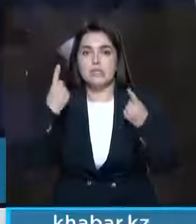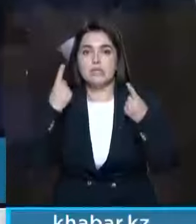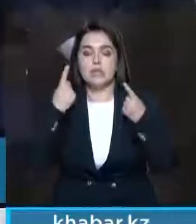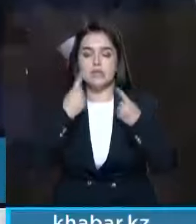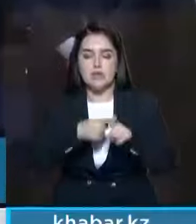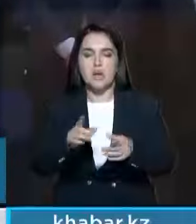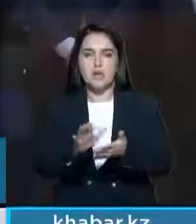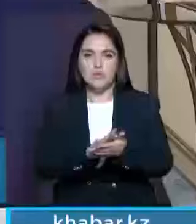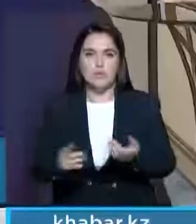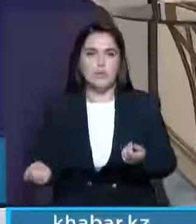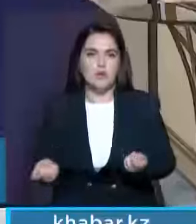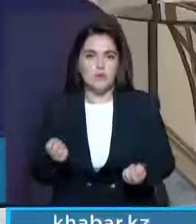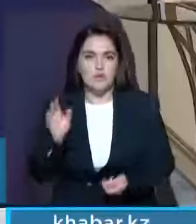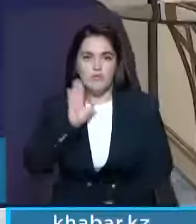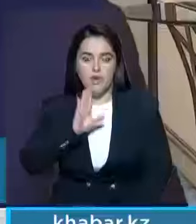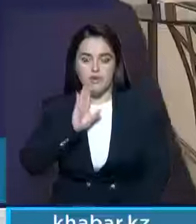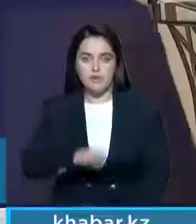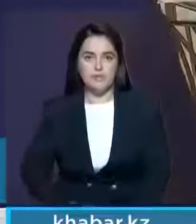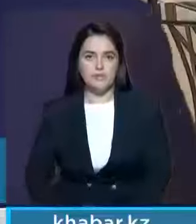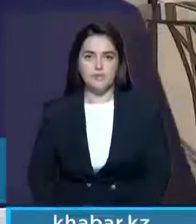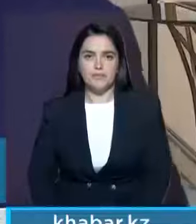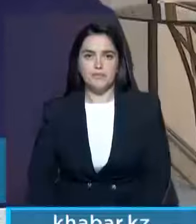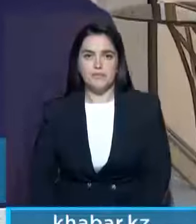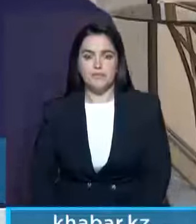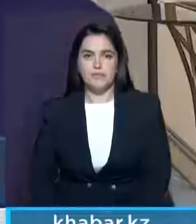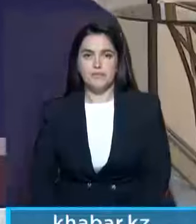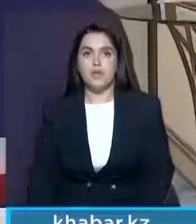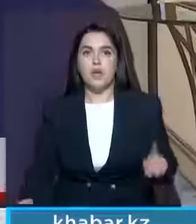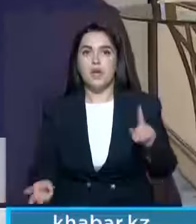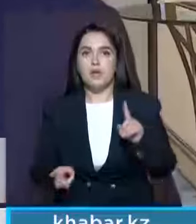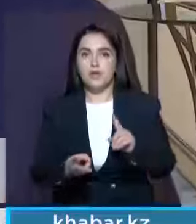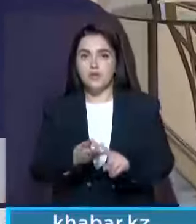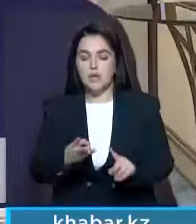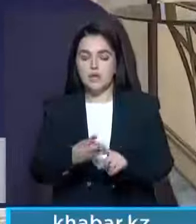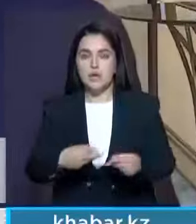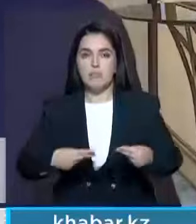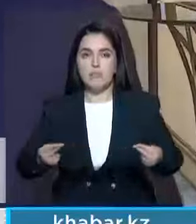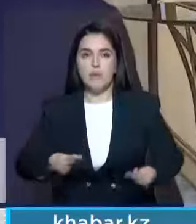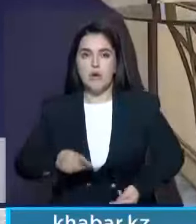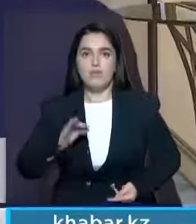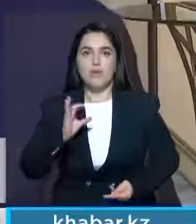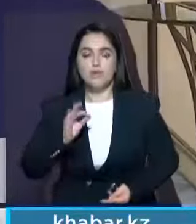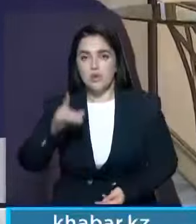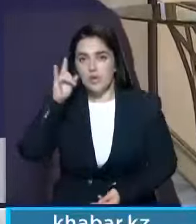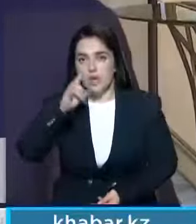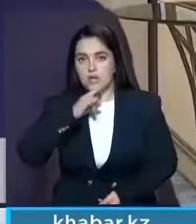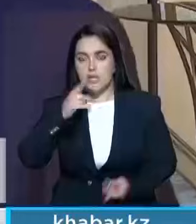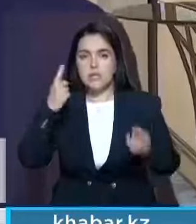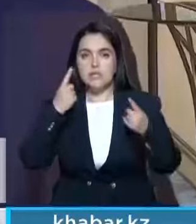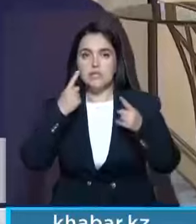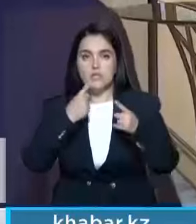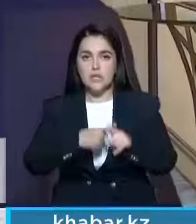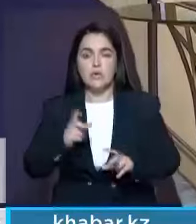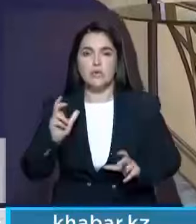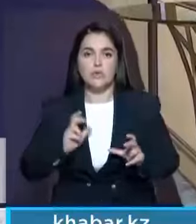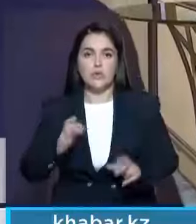и управления водой. И третье соглашение подписывается Восточно-Казахстанским техническим университетом с Сингапурским